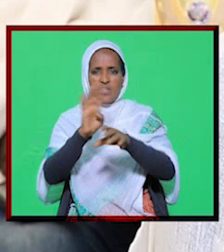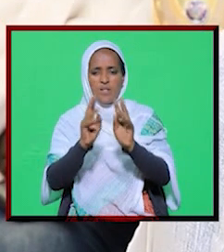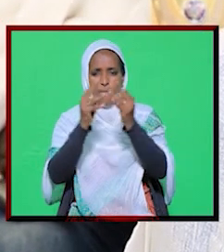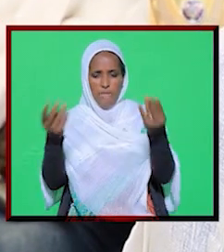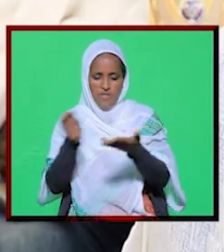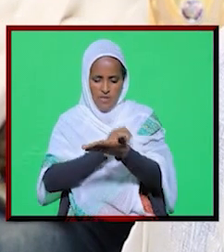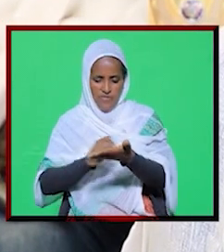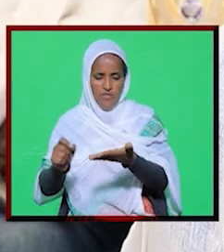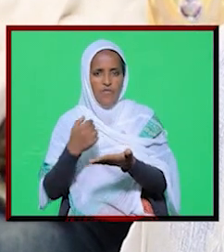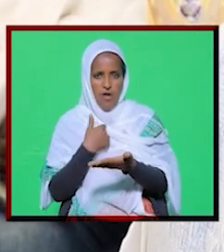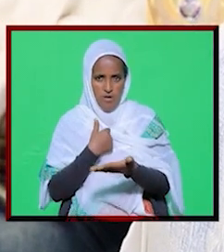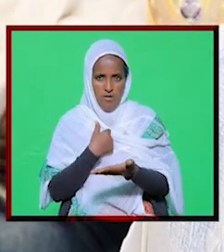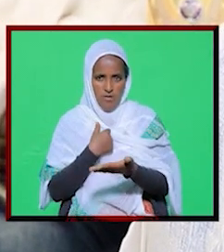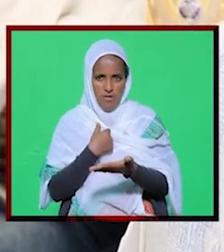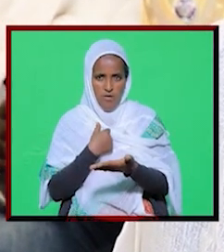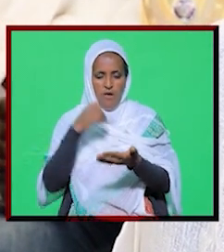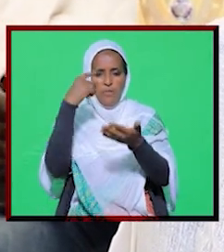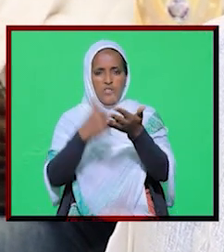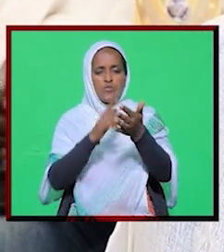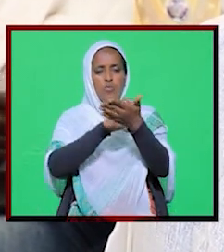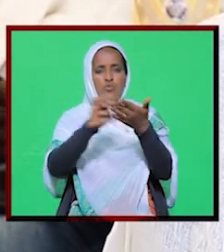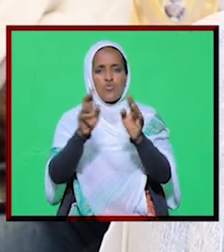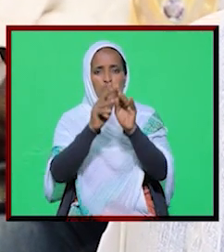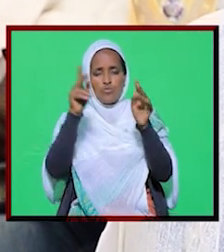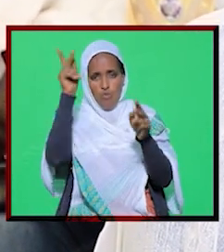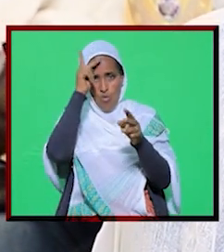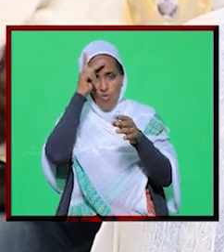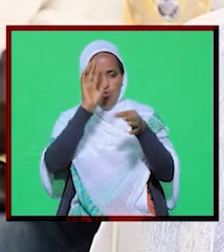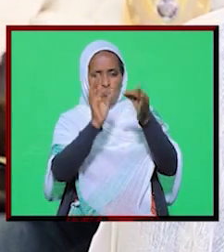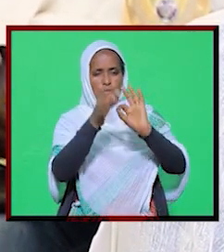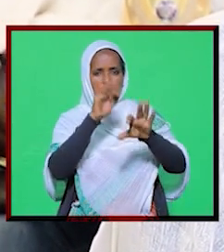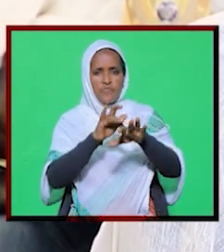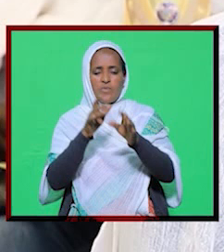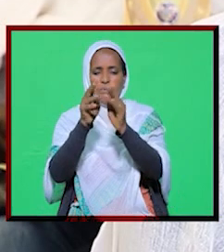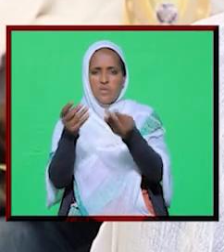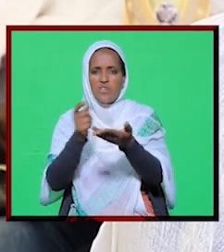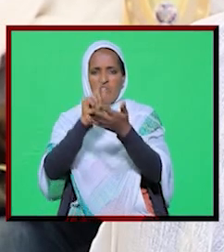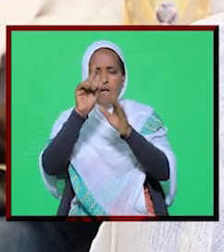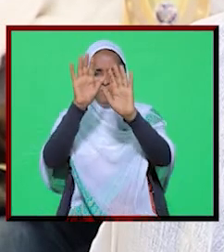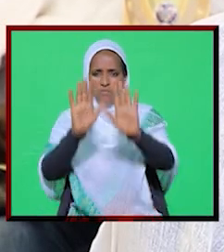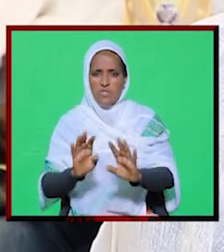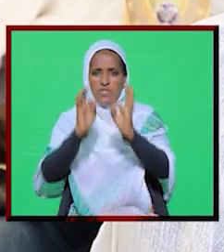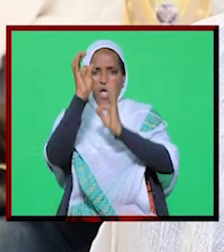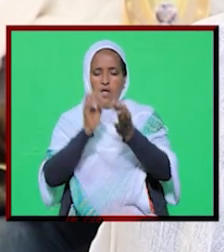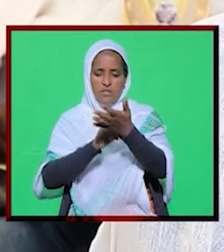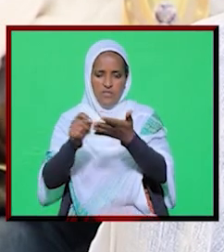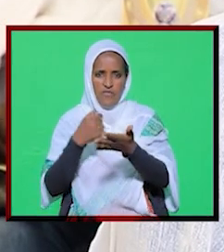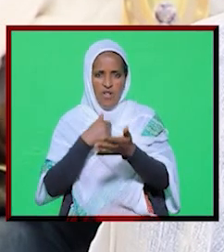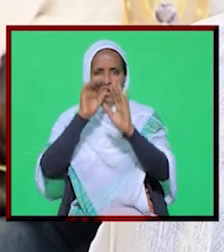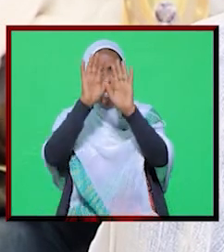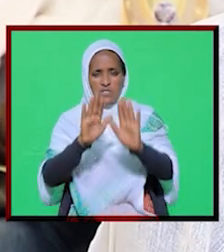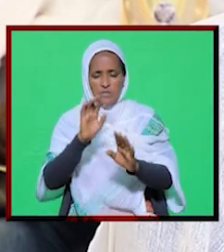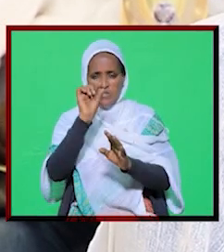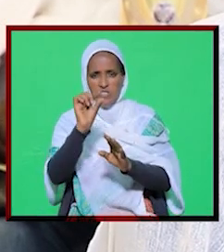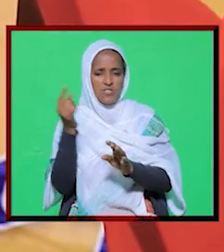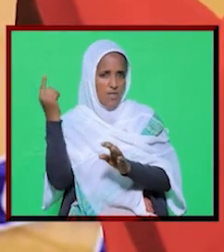መጻሕፍት ተጽፈዋል። በዚህ በቅዱስ ጳውሎስ ትርጓሜ መጽሐፍ ላይ አንድ አስደናቂ ታሪክ ተጽፏል። ካስደናቂም